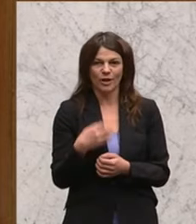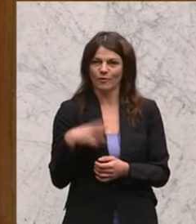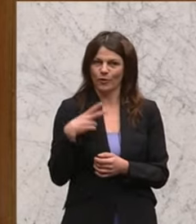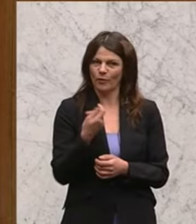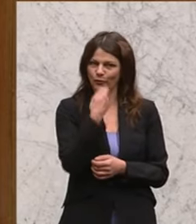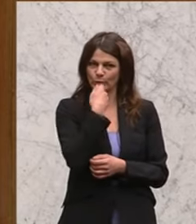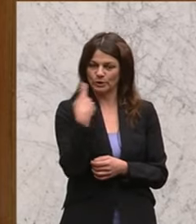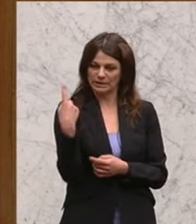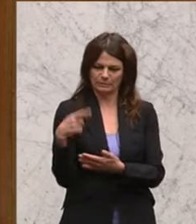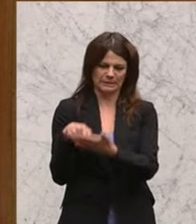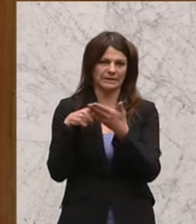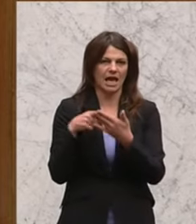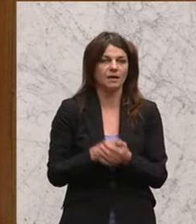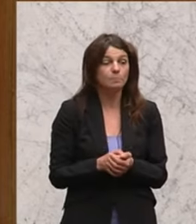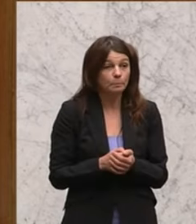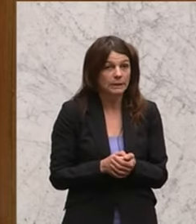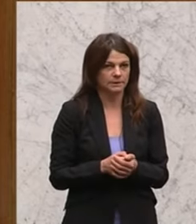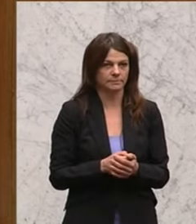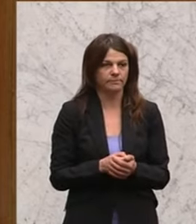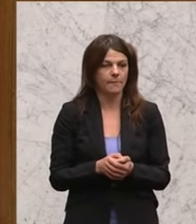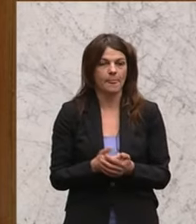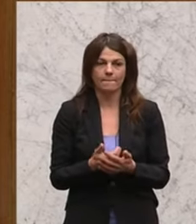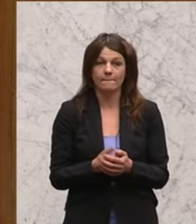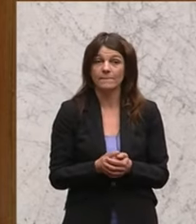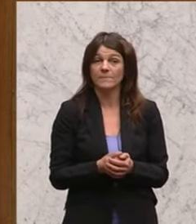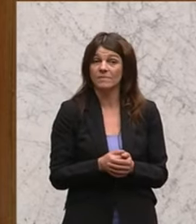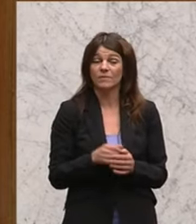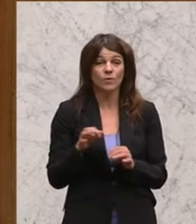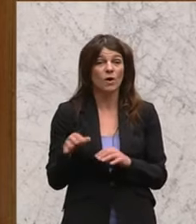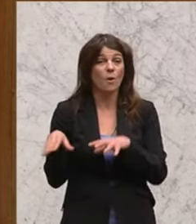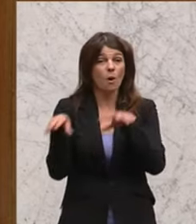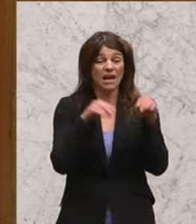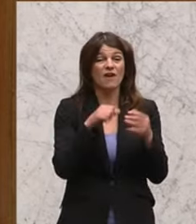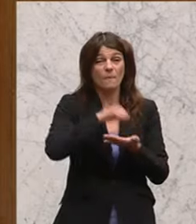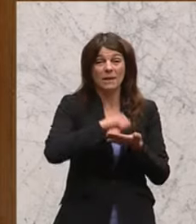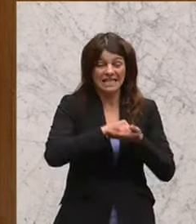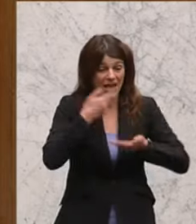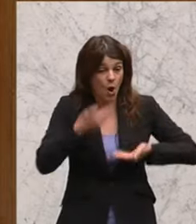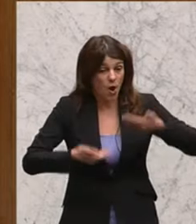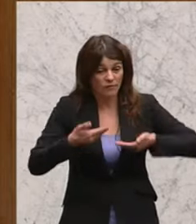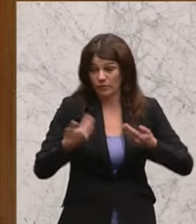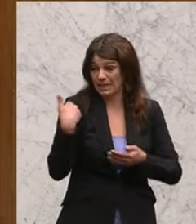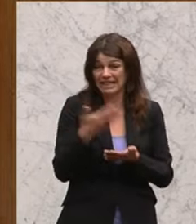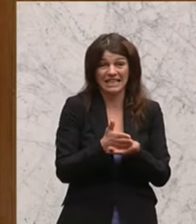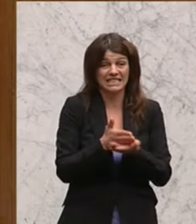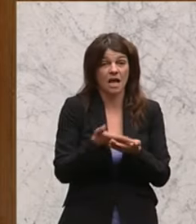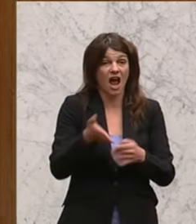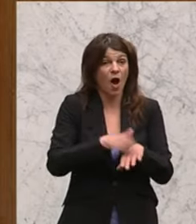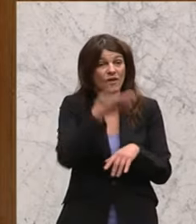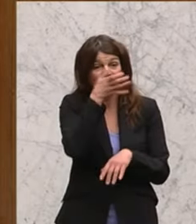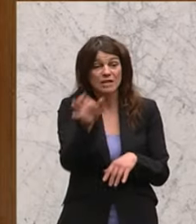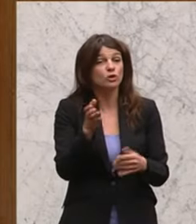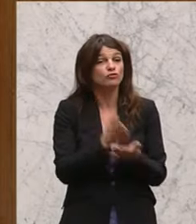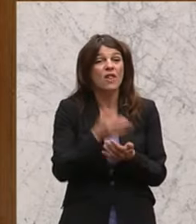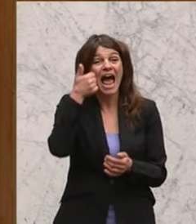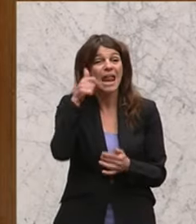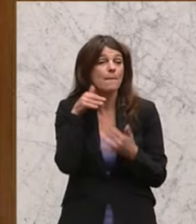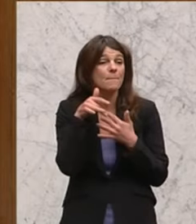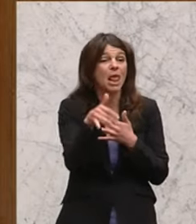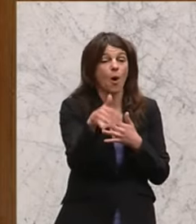Frühstück gezeigt, dass allein die Übertragung der Pressekonferenz vom Dienstag auf Facebook fast 1 Million